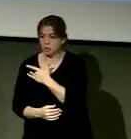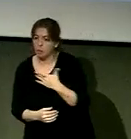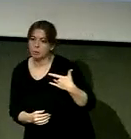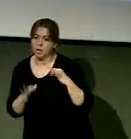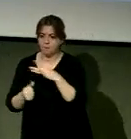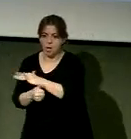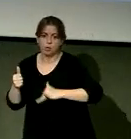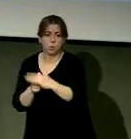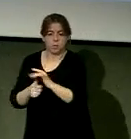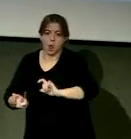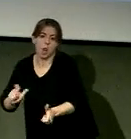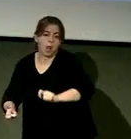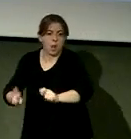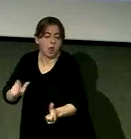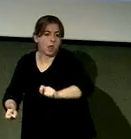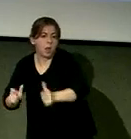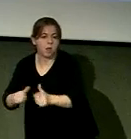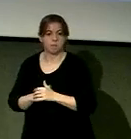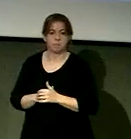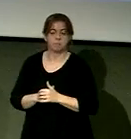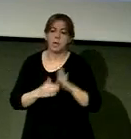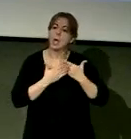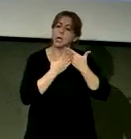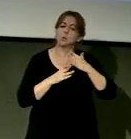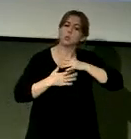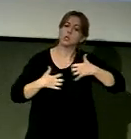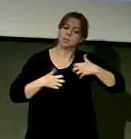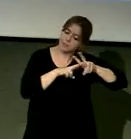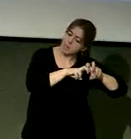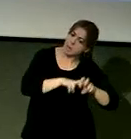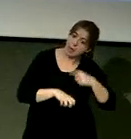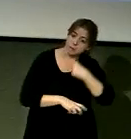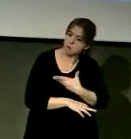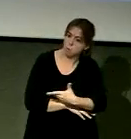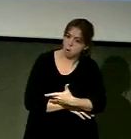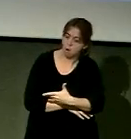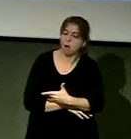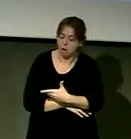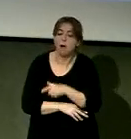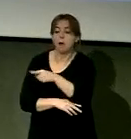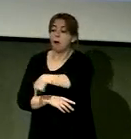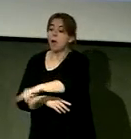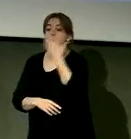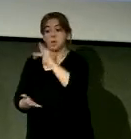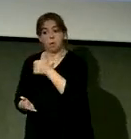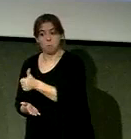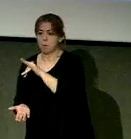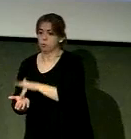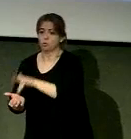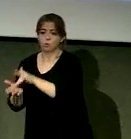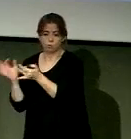Les études scientifiques démontrent que l'usage précoce et régulier de substances